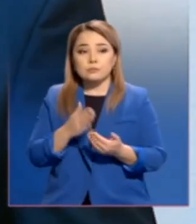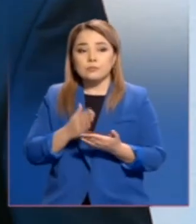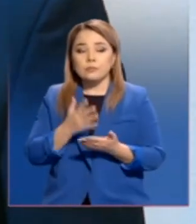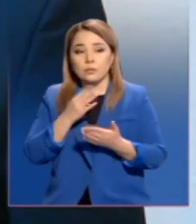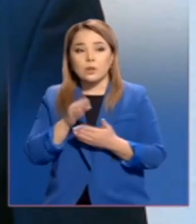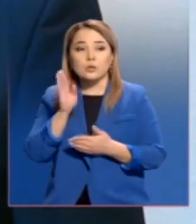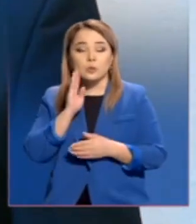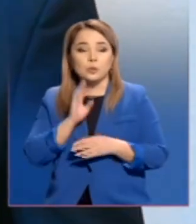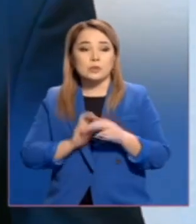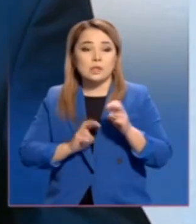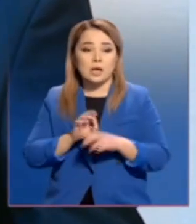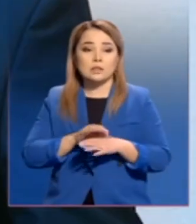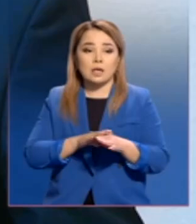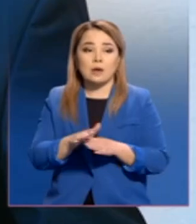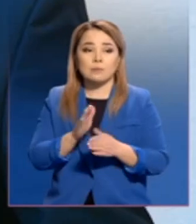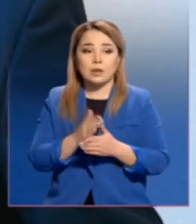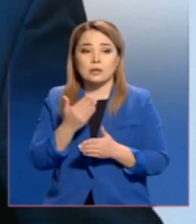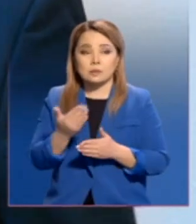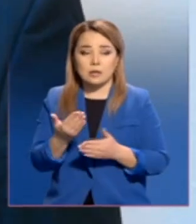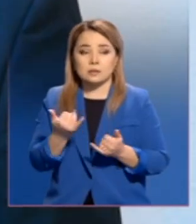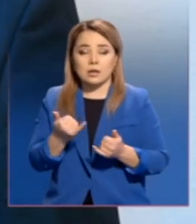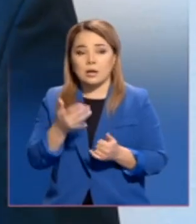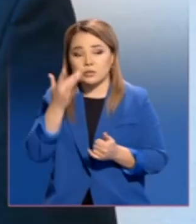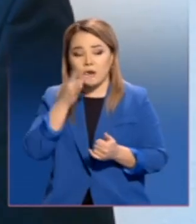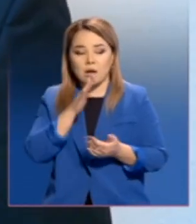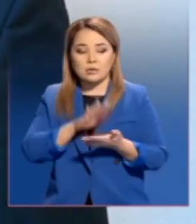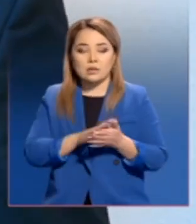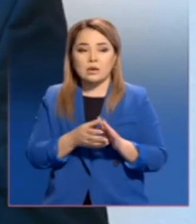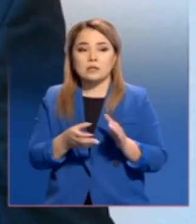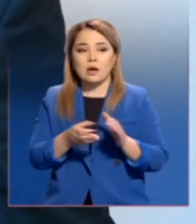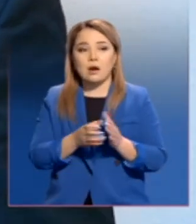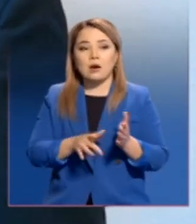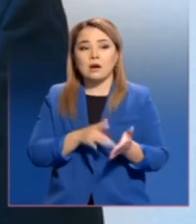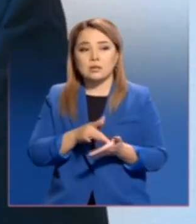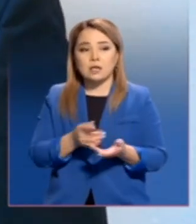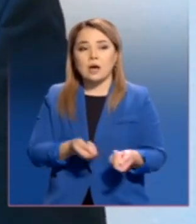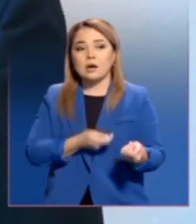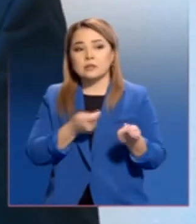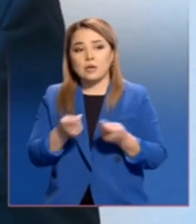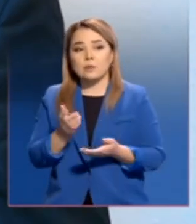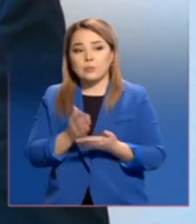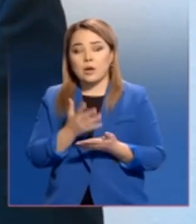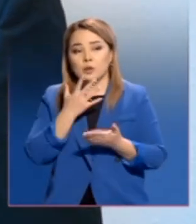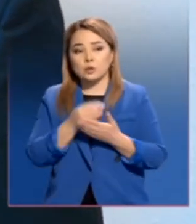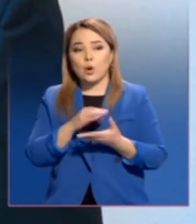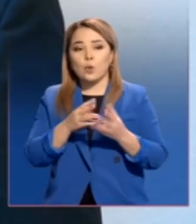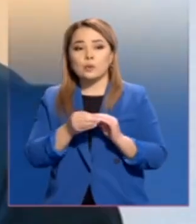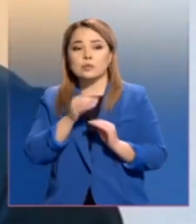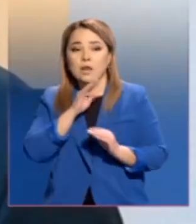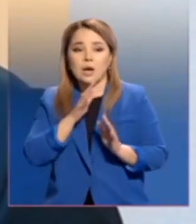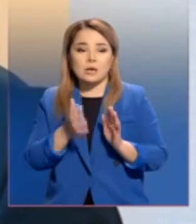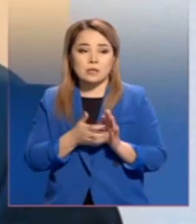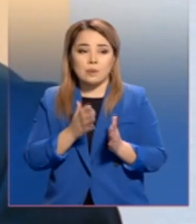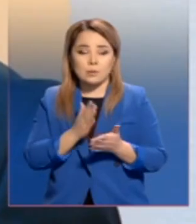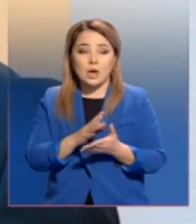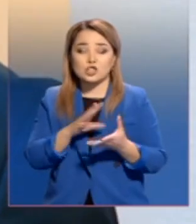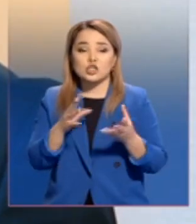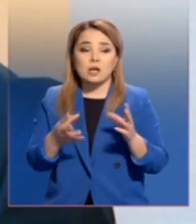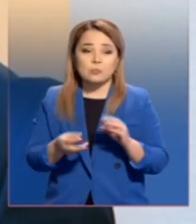су өндіріп отыр. Бұл жаңа қазақстанда жаз айларында қалаға беру бұл көлемі жеткіліксіз болып отыр.